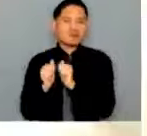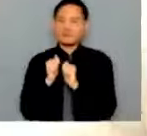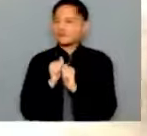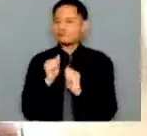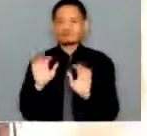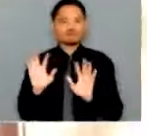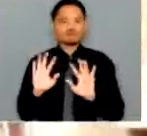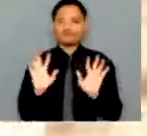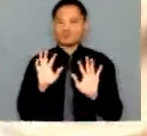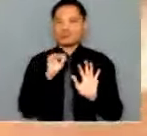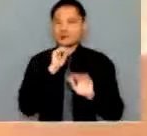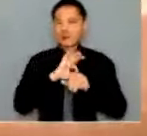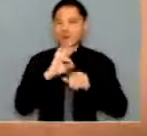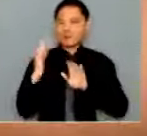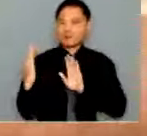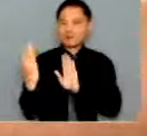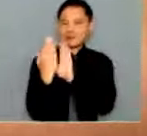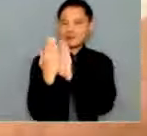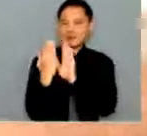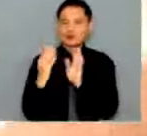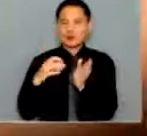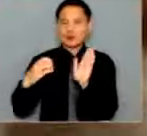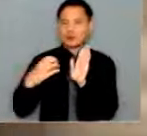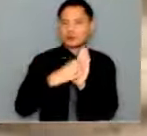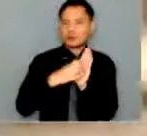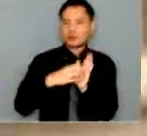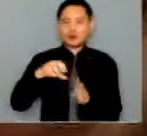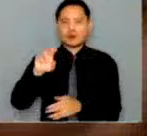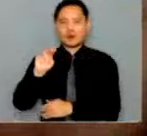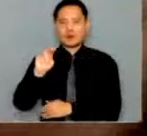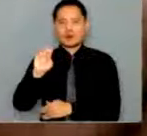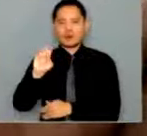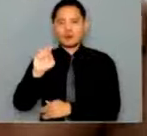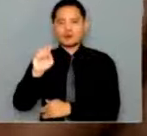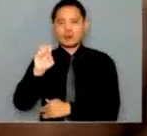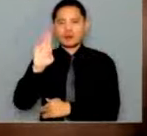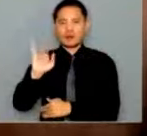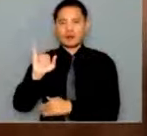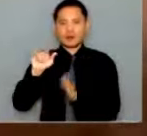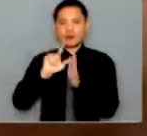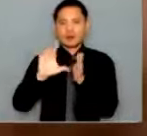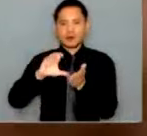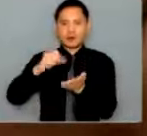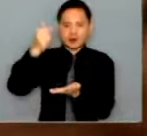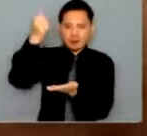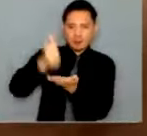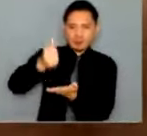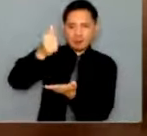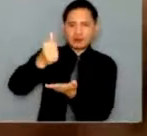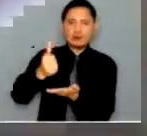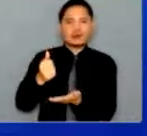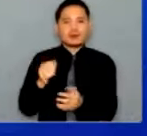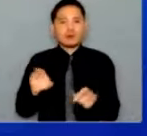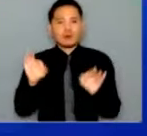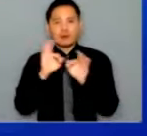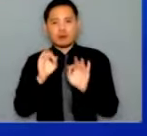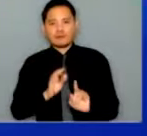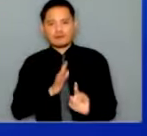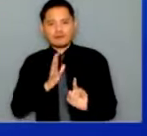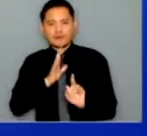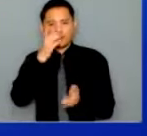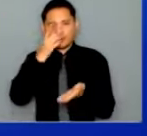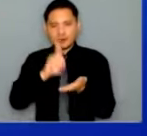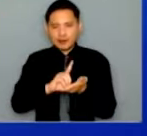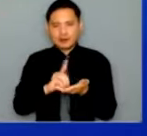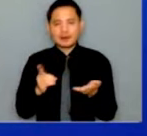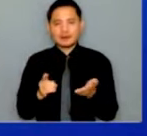ng personal sa notaryo. Ang pamimeke o falsification of public or official documents gaya ng DDoP